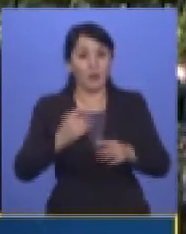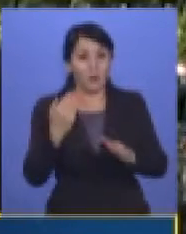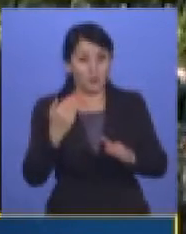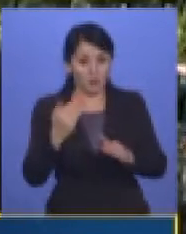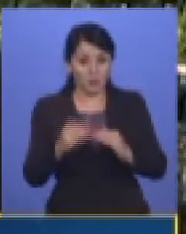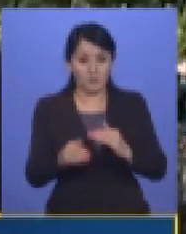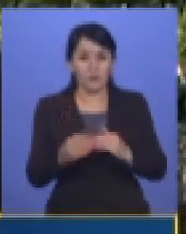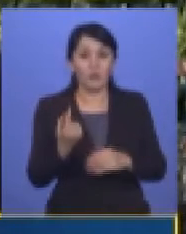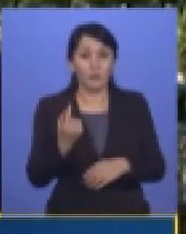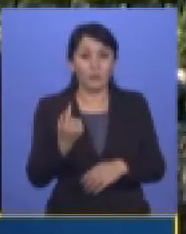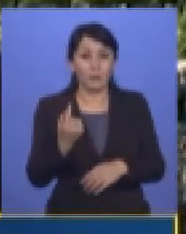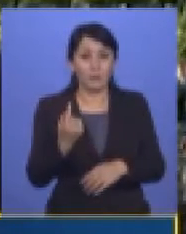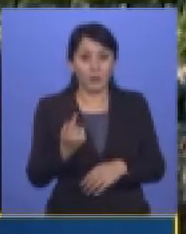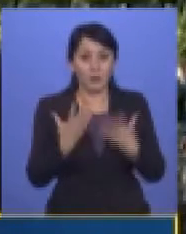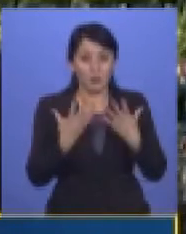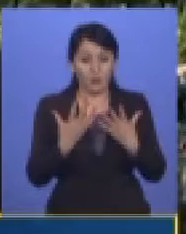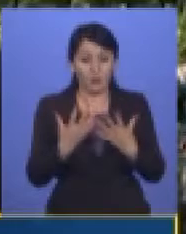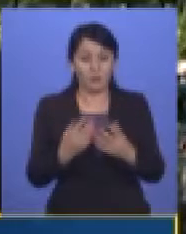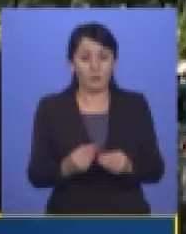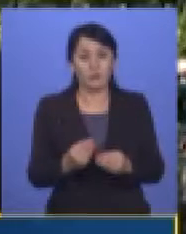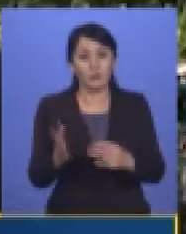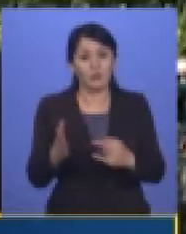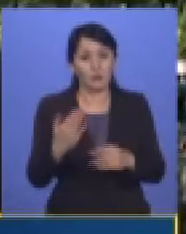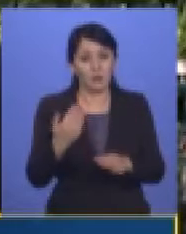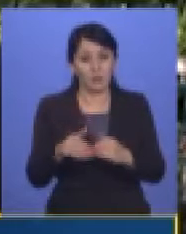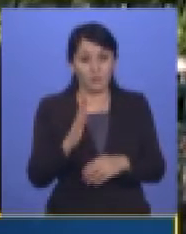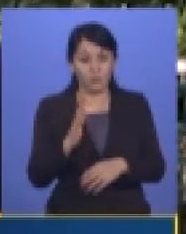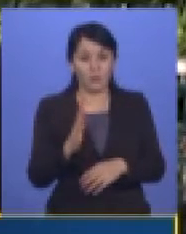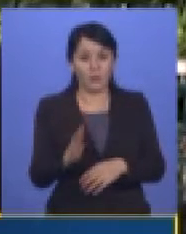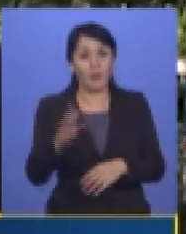жақын. Міне бір күннің ішінде Құдай қаласа шатырды бітіреміз.